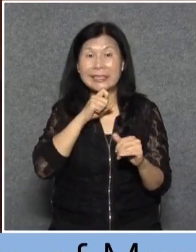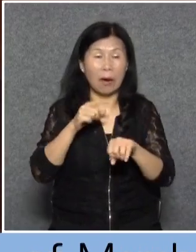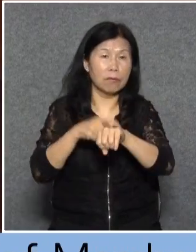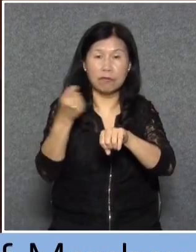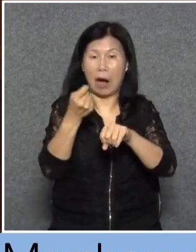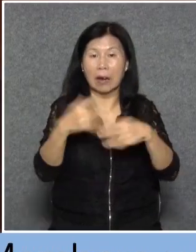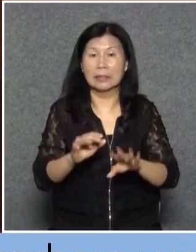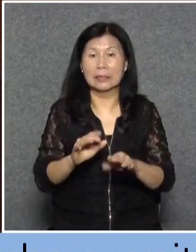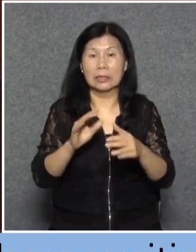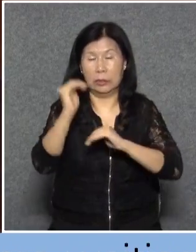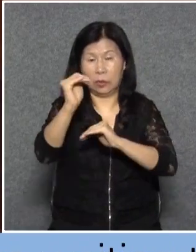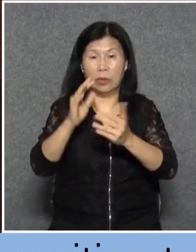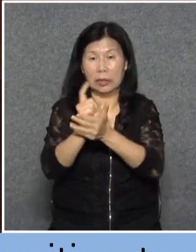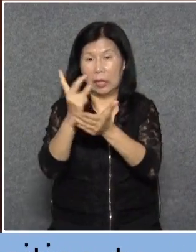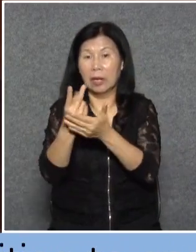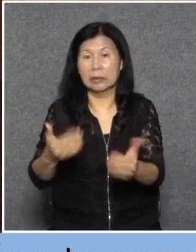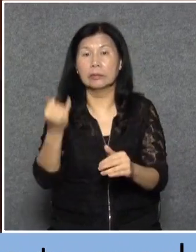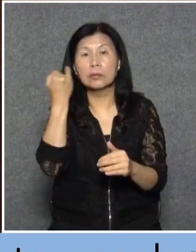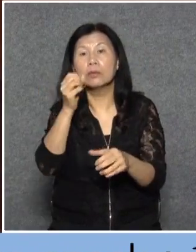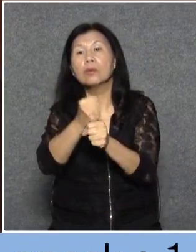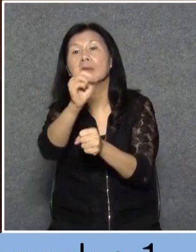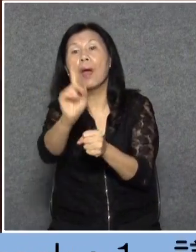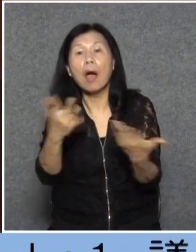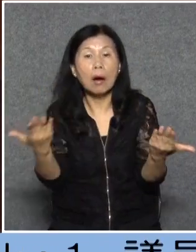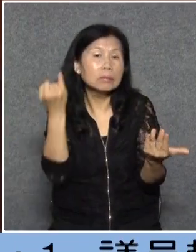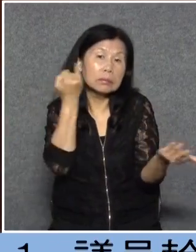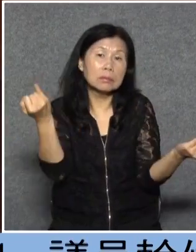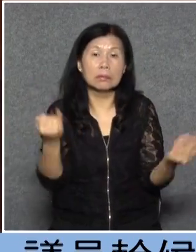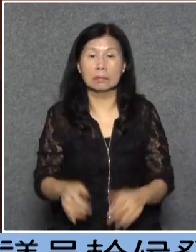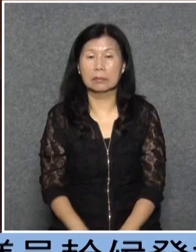一段時間做了什麼出來呢？是不是